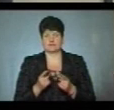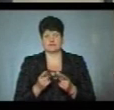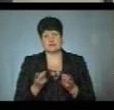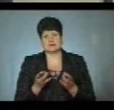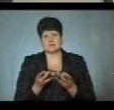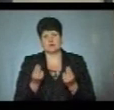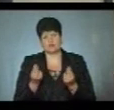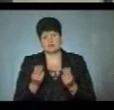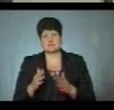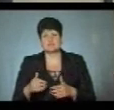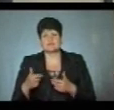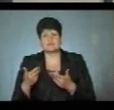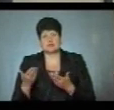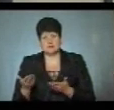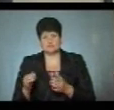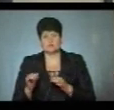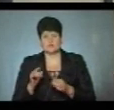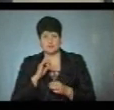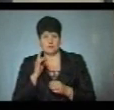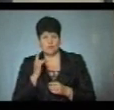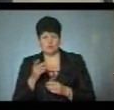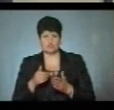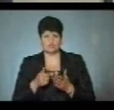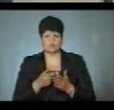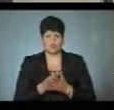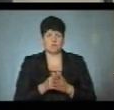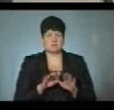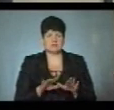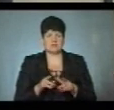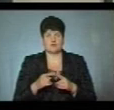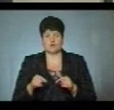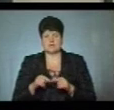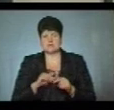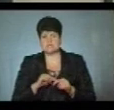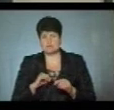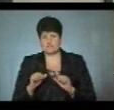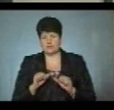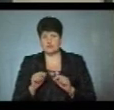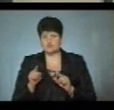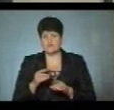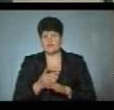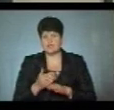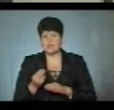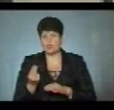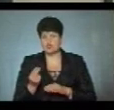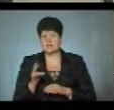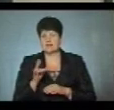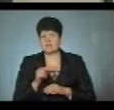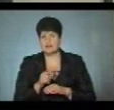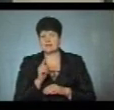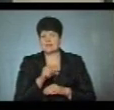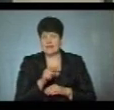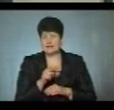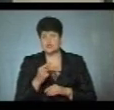затрати, звертатися до управління молоді, до місцевих органів самоврядування для того, щоб виділити кошти на то чи